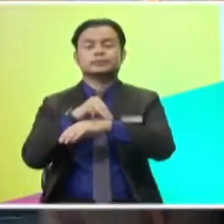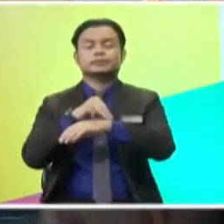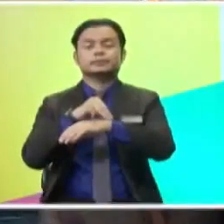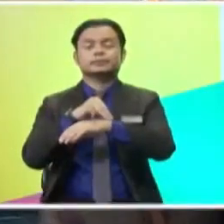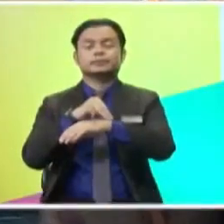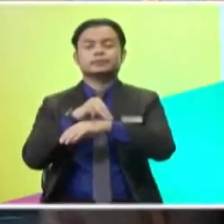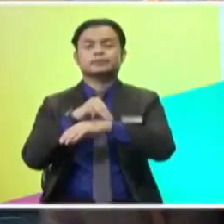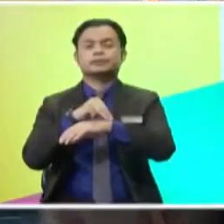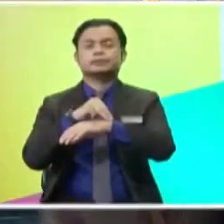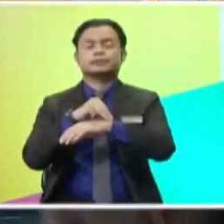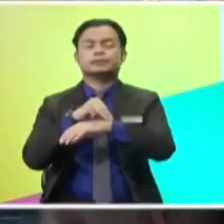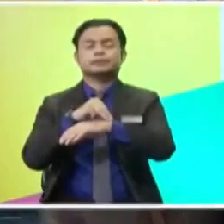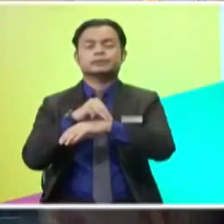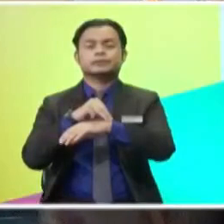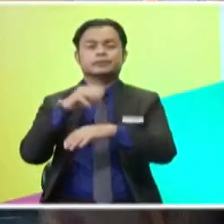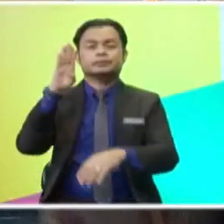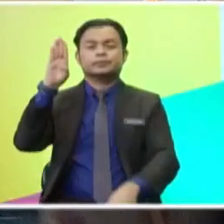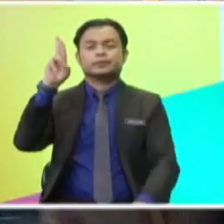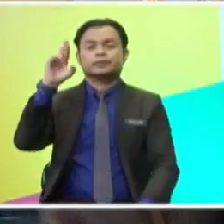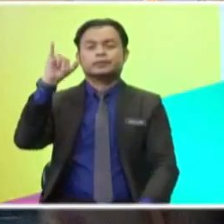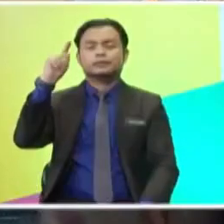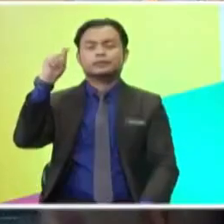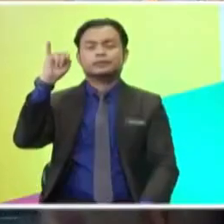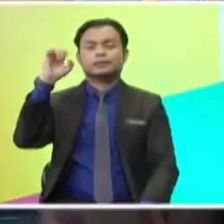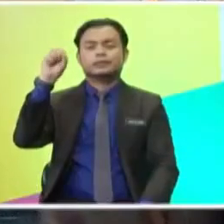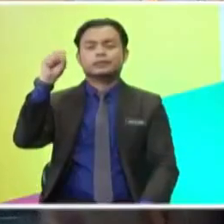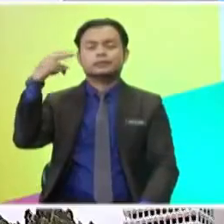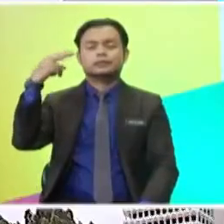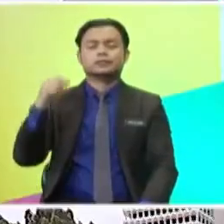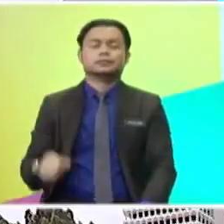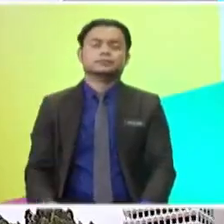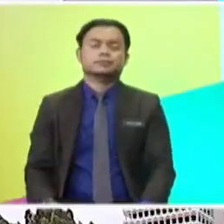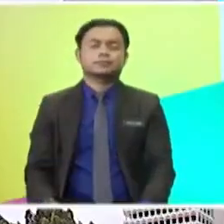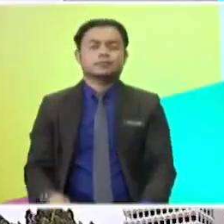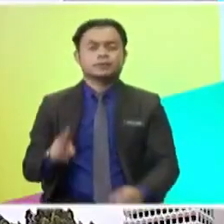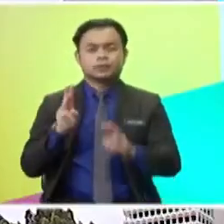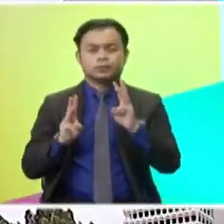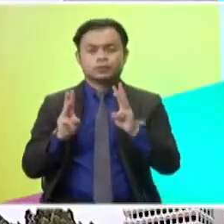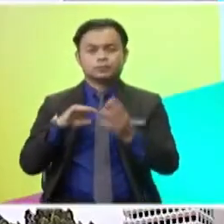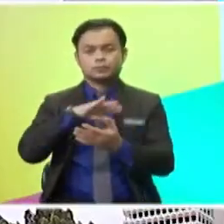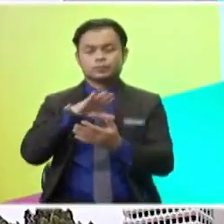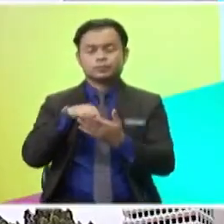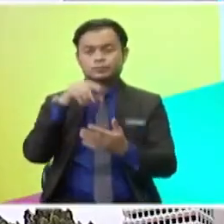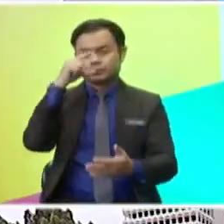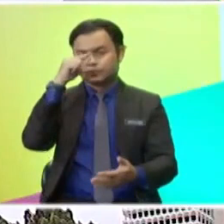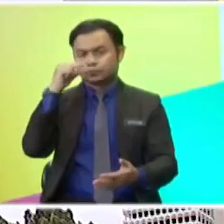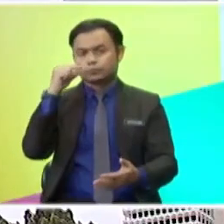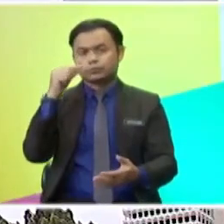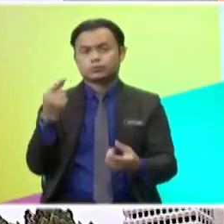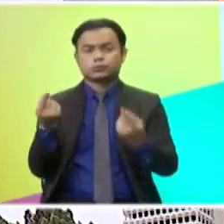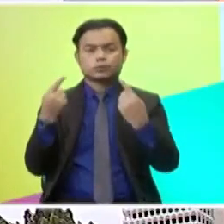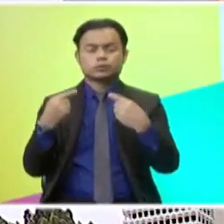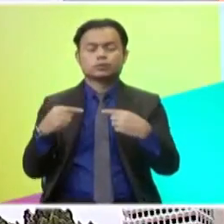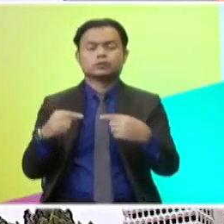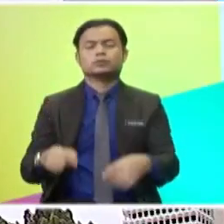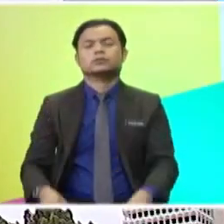semasa di zaman British, walaupun British cuba menjajah negara kita secara berleluasa, namun sistem beraja